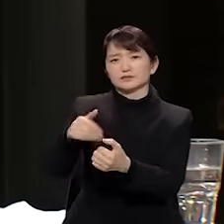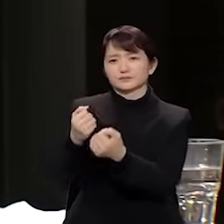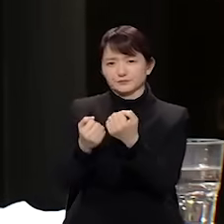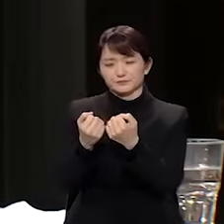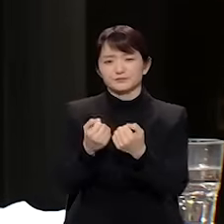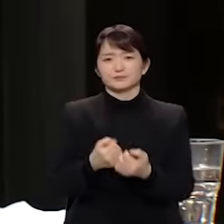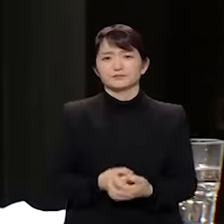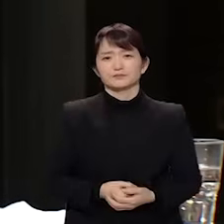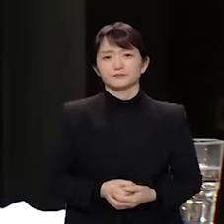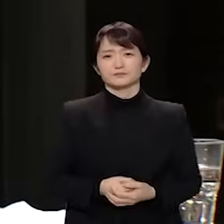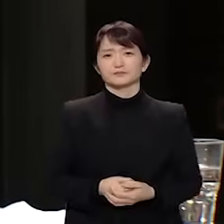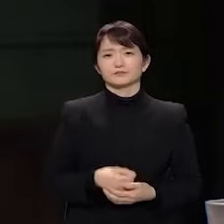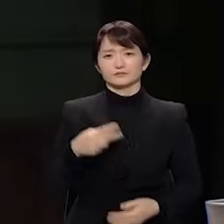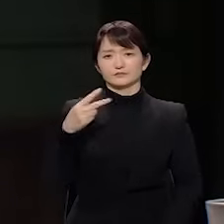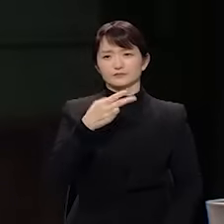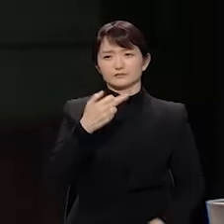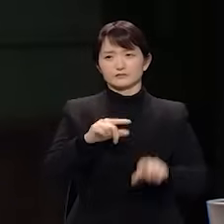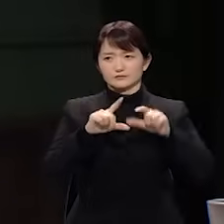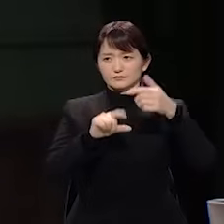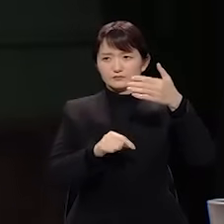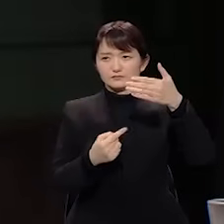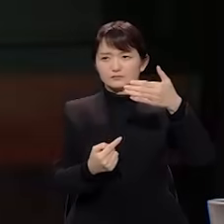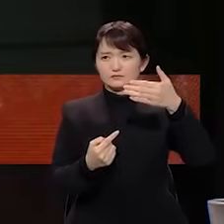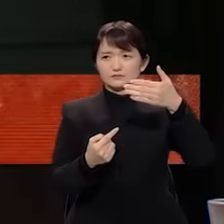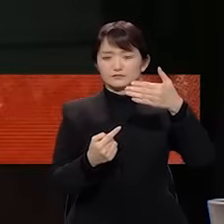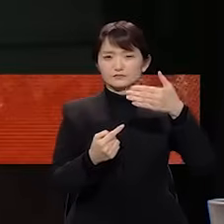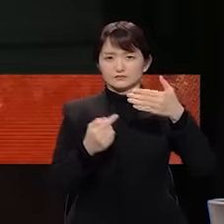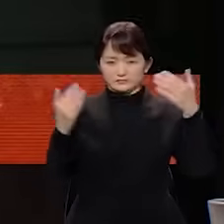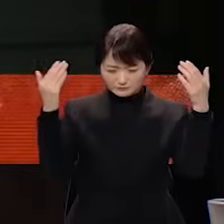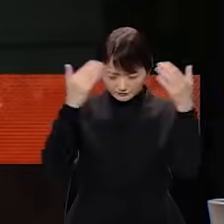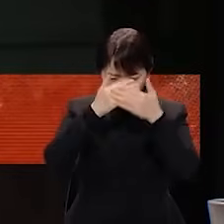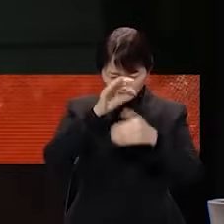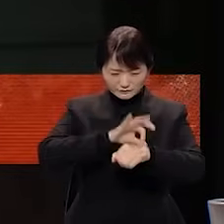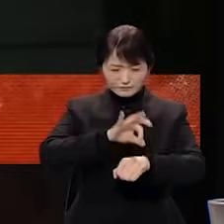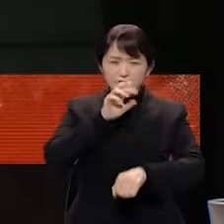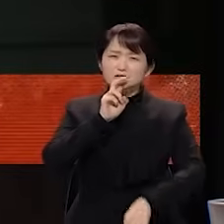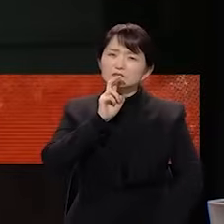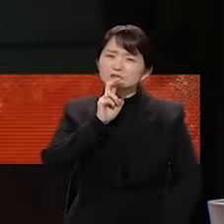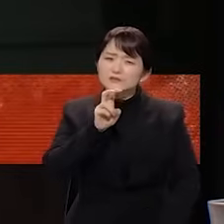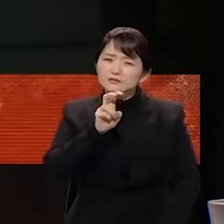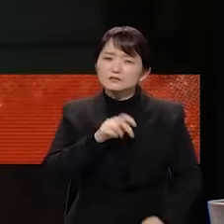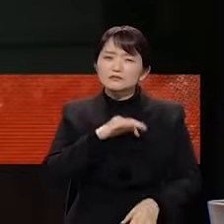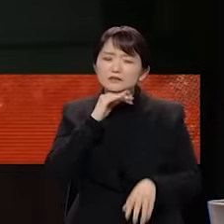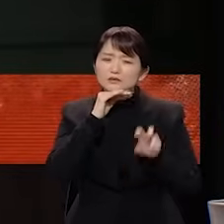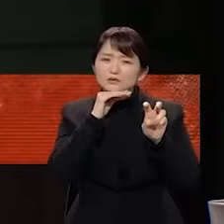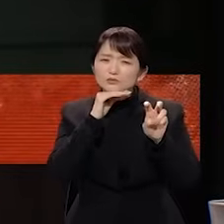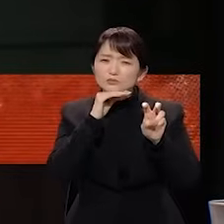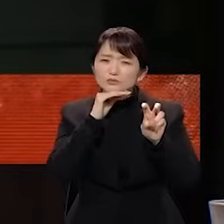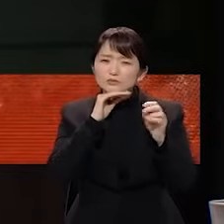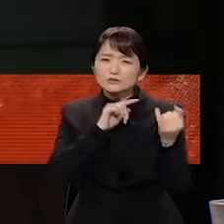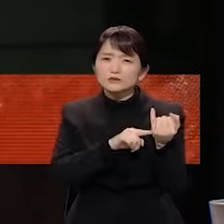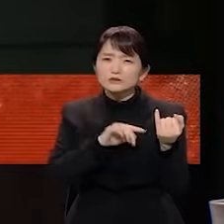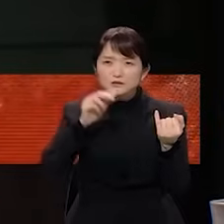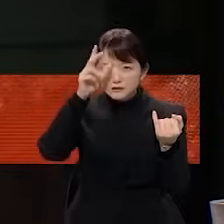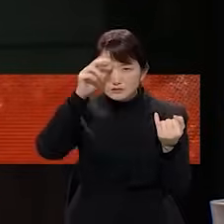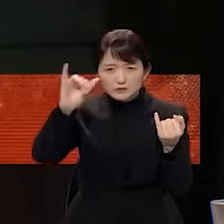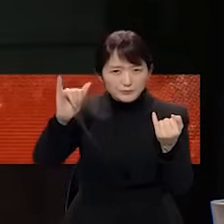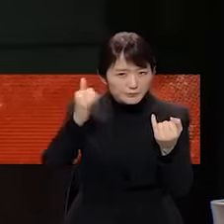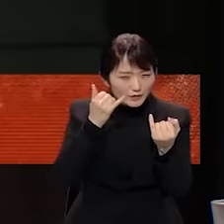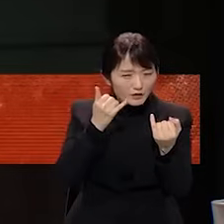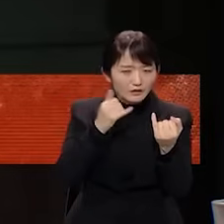보죠네 일단 2017년 9월 1일이 습니다 밤 10시 20분 쯤에이 스무살 된 여성이 경찰로부터 전화를